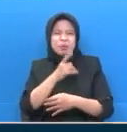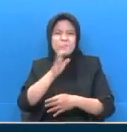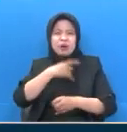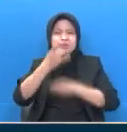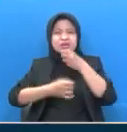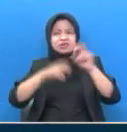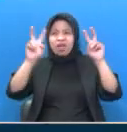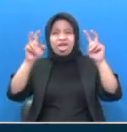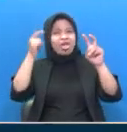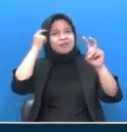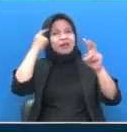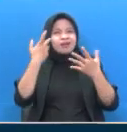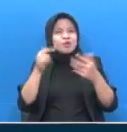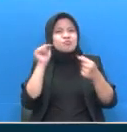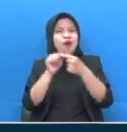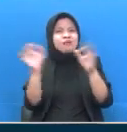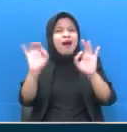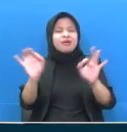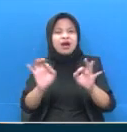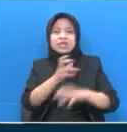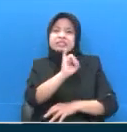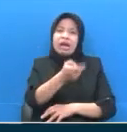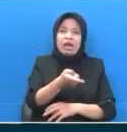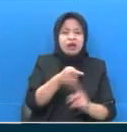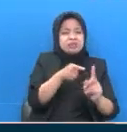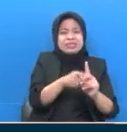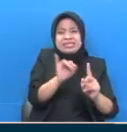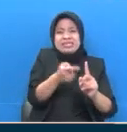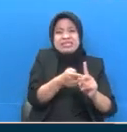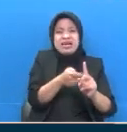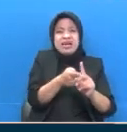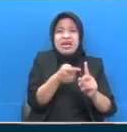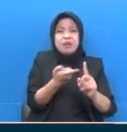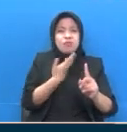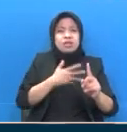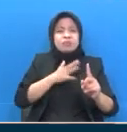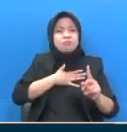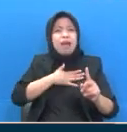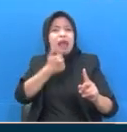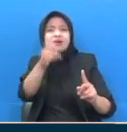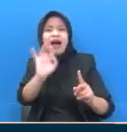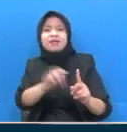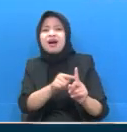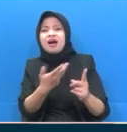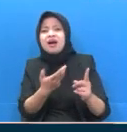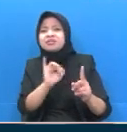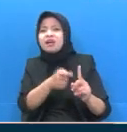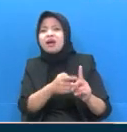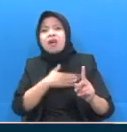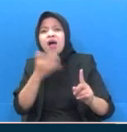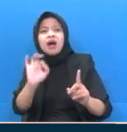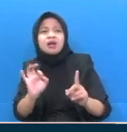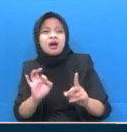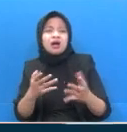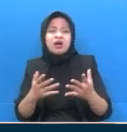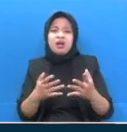tanda petik menyudutkan almarhum yang tidak mempunyai suatu pembelaan. Ini sehingga arah